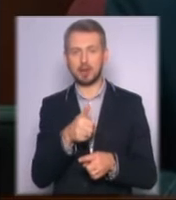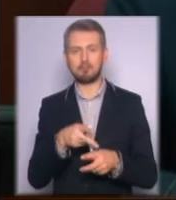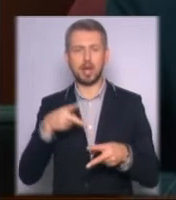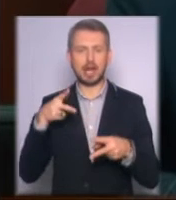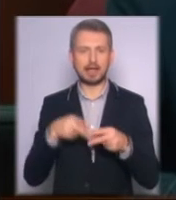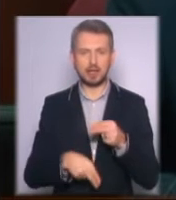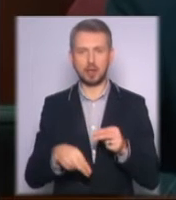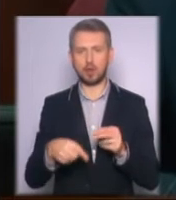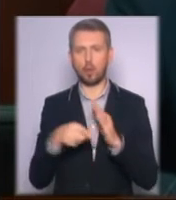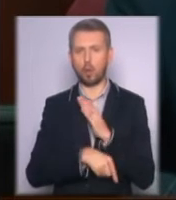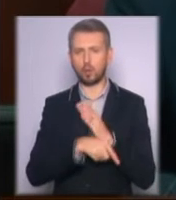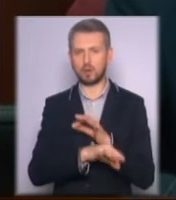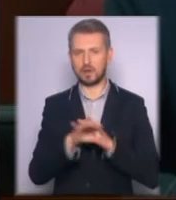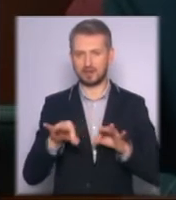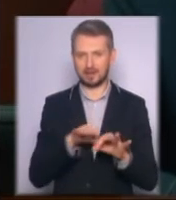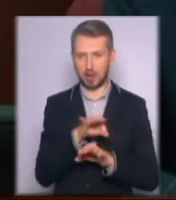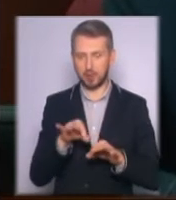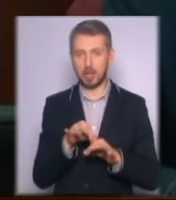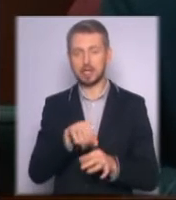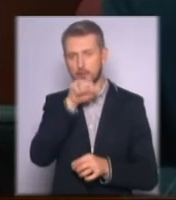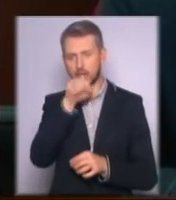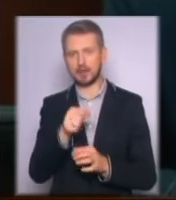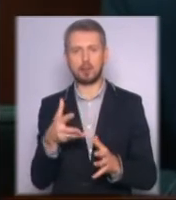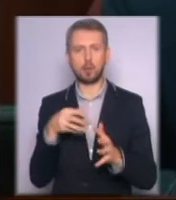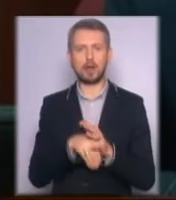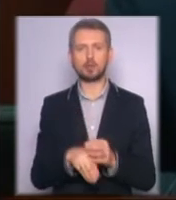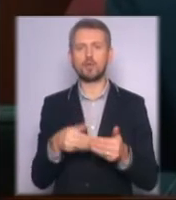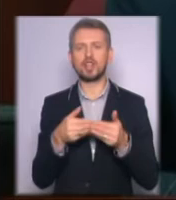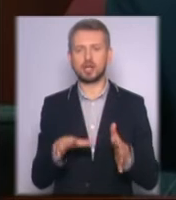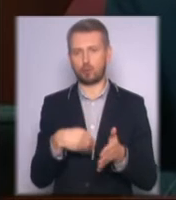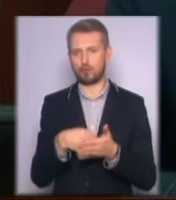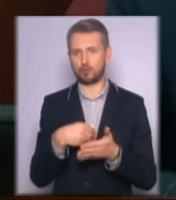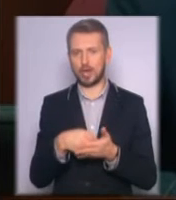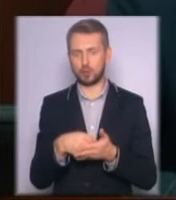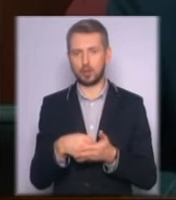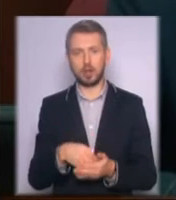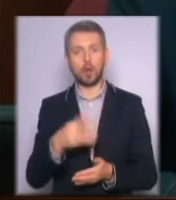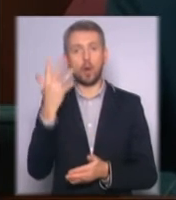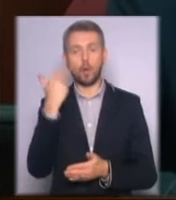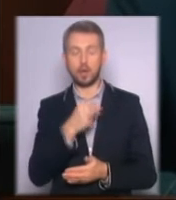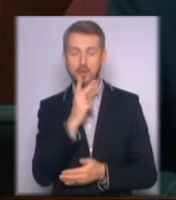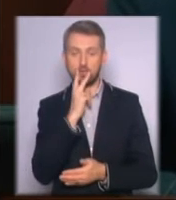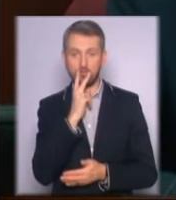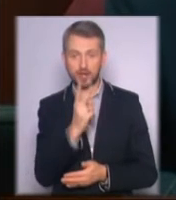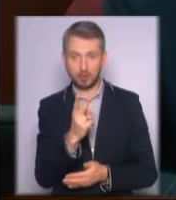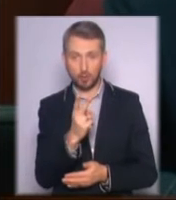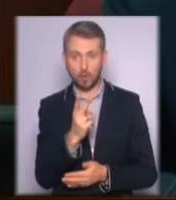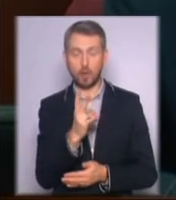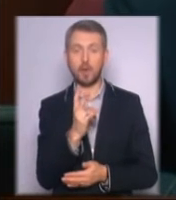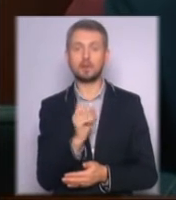схеми завдяки запровадженню відкритого бюджету. Коли видно, на